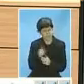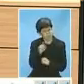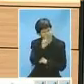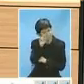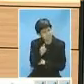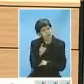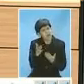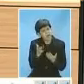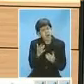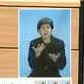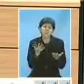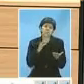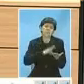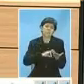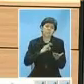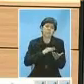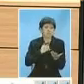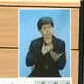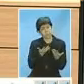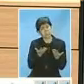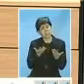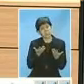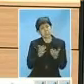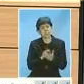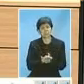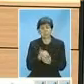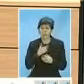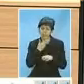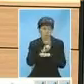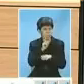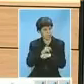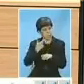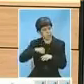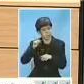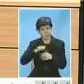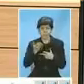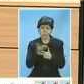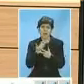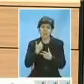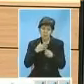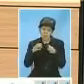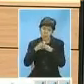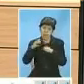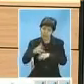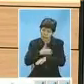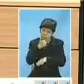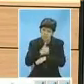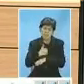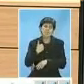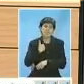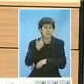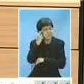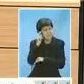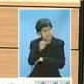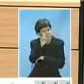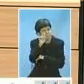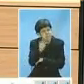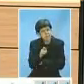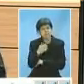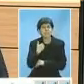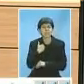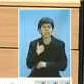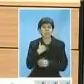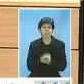ข้อสงสัยนี้มันเป็นเรื่องธรรมดาไม่ใช่มีเฉพาะท่านประธานศาลฎีกามีพรรคการเมืองบางพรรคด้วยครับเป็นข้อสงสัยจ